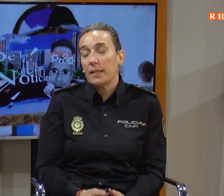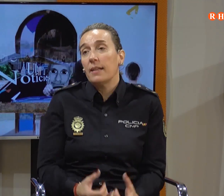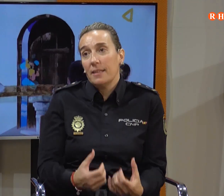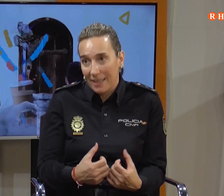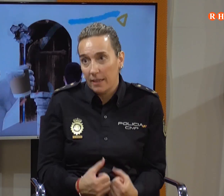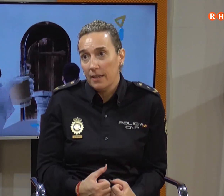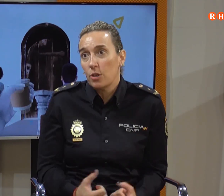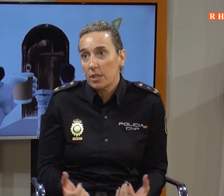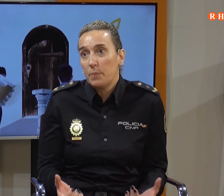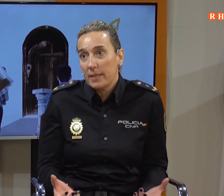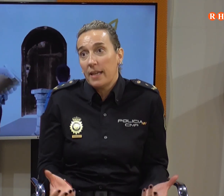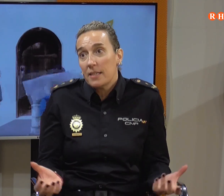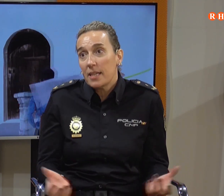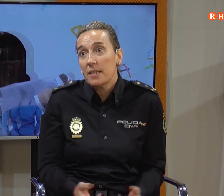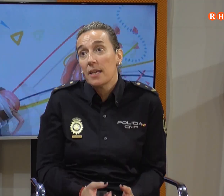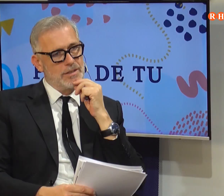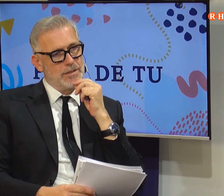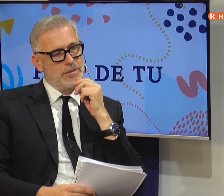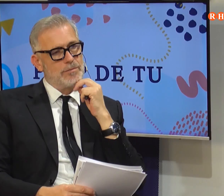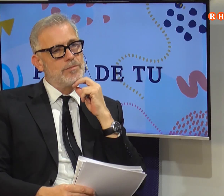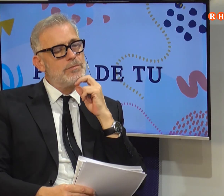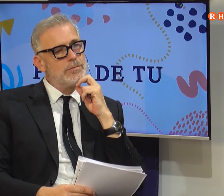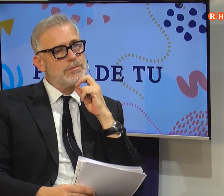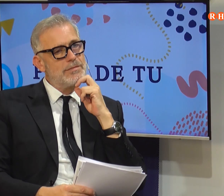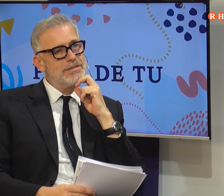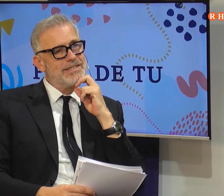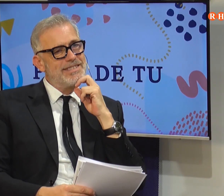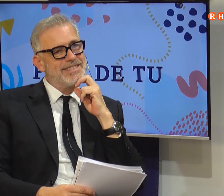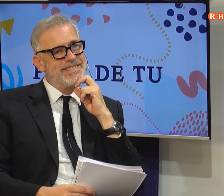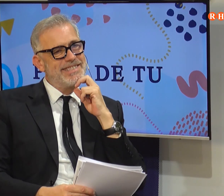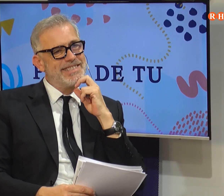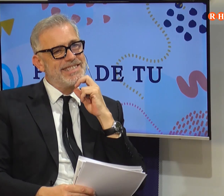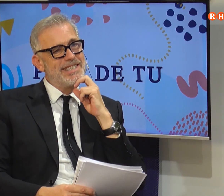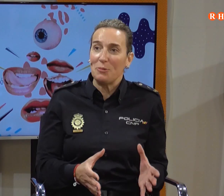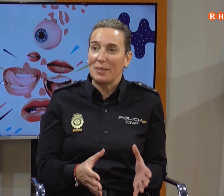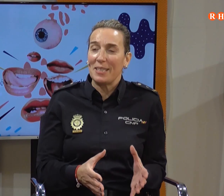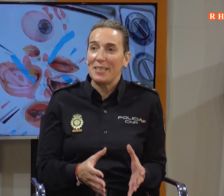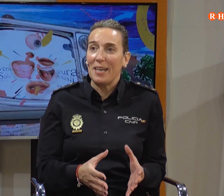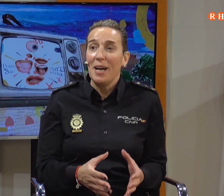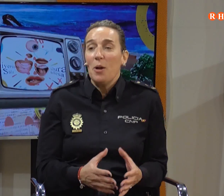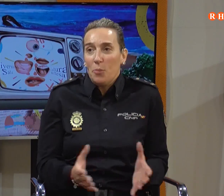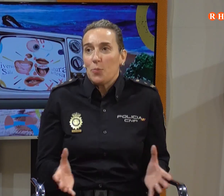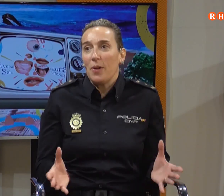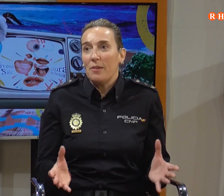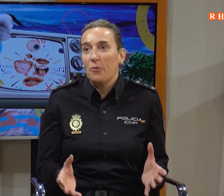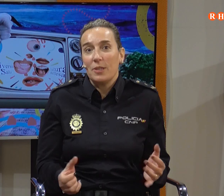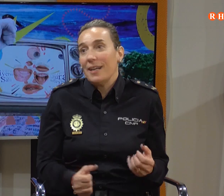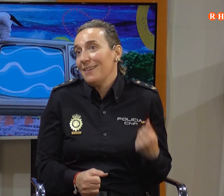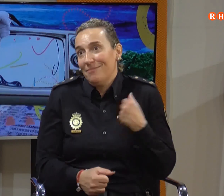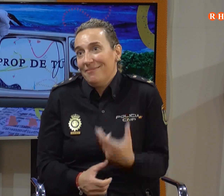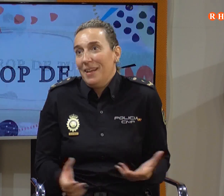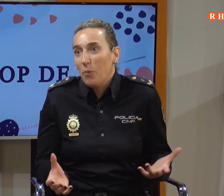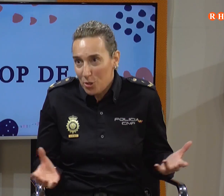molt atenta en les nostres pertenències, perquè clar, doncs, igual que poden furtar-nos a través, sí, d'una targeta, ens poden